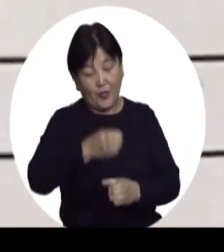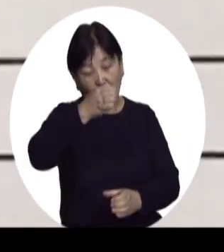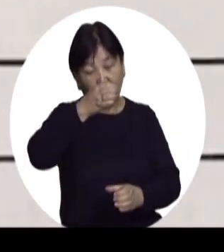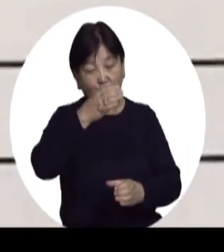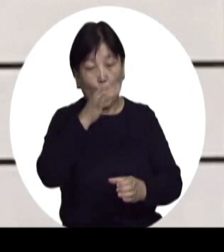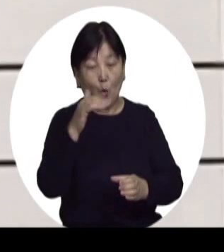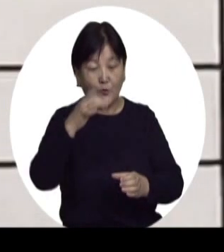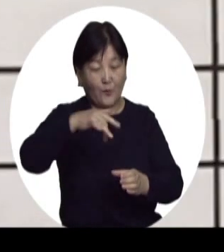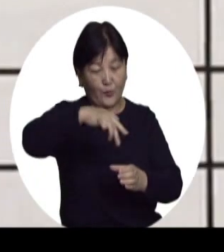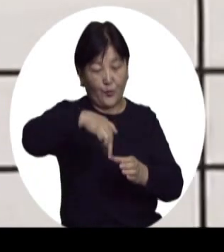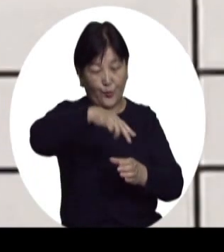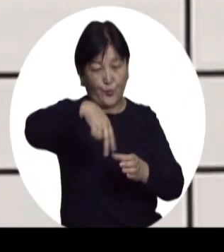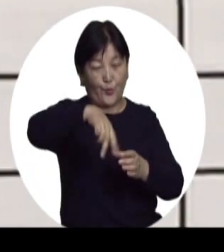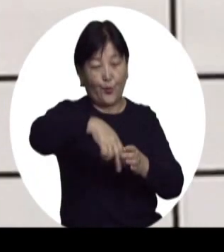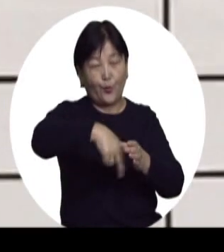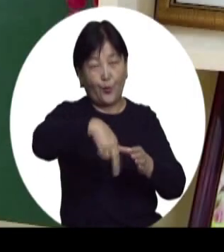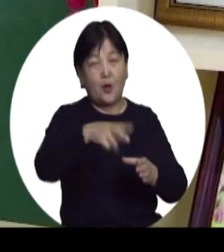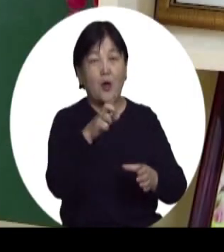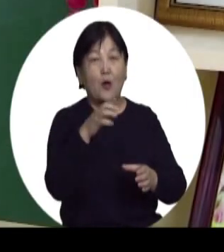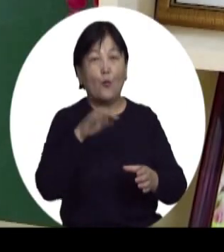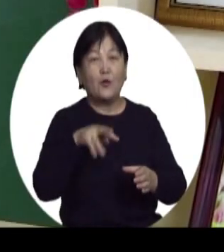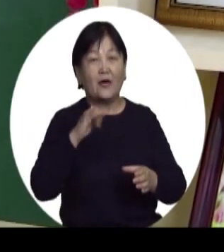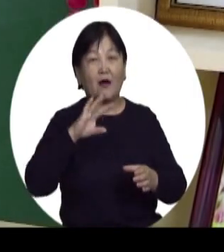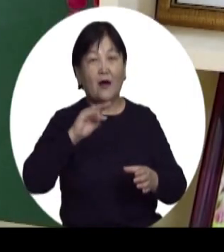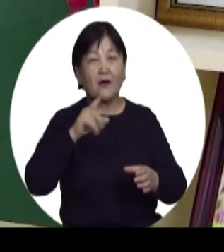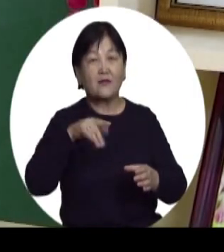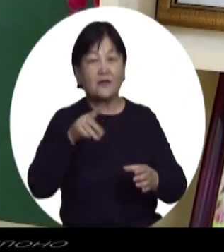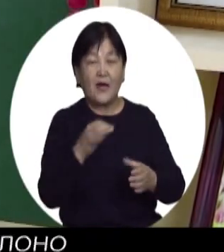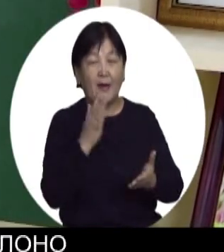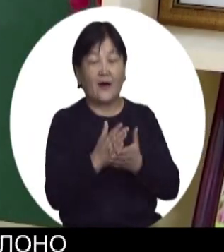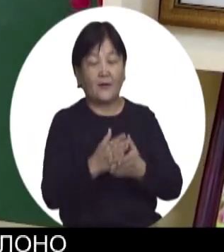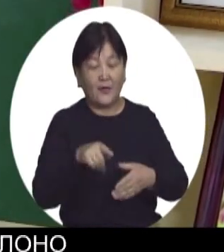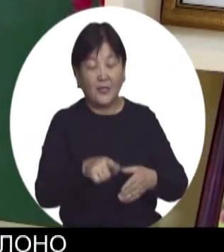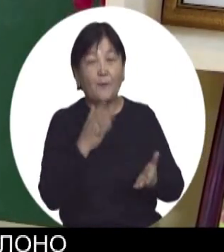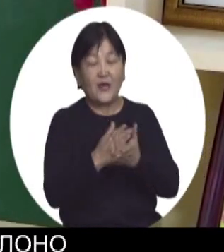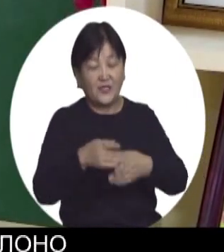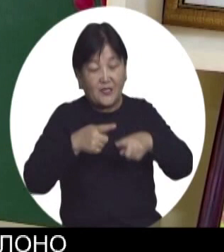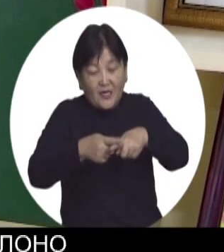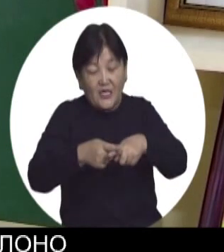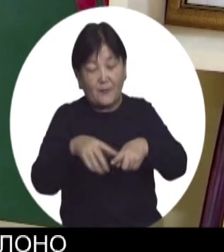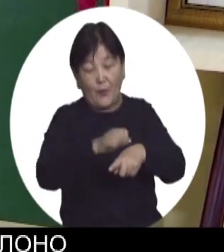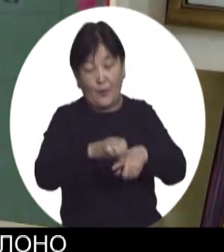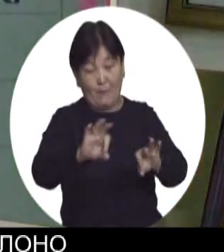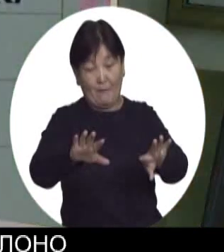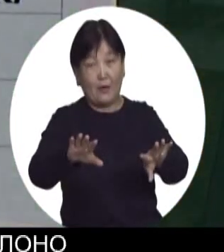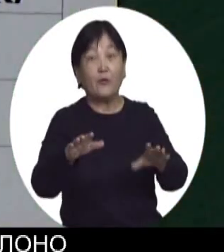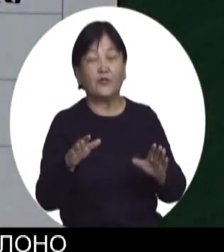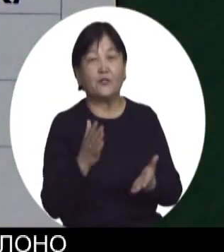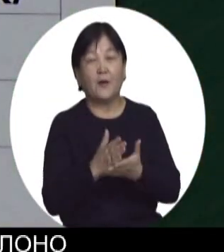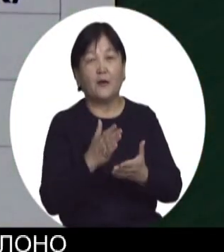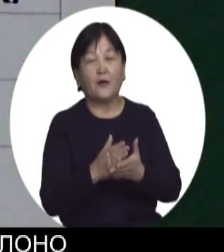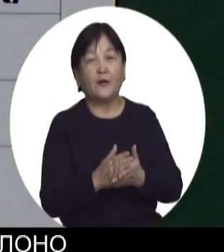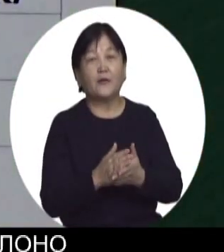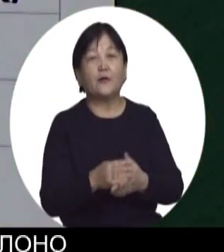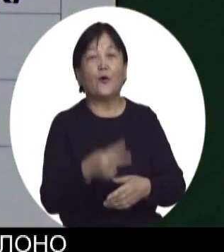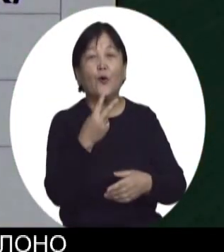булангартаад шувтан головны оролдох хирээс арилж байгаа. За ингээд энэ туршилтынхаа үр дүнг харах юм бол нэгдүгээр туршилт нь 28 градус